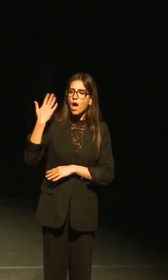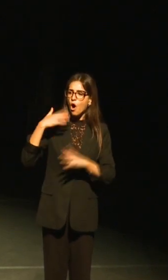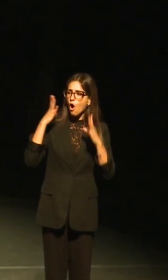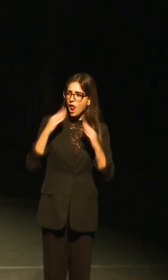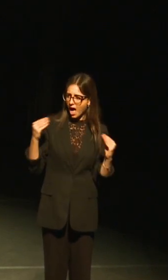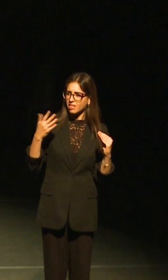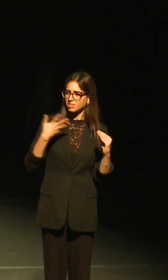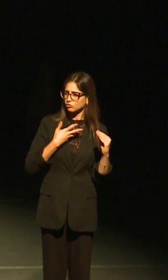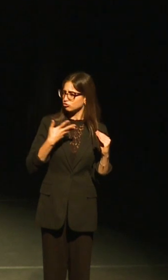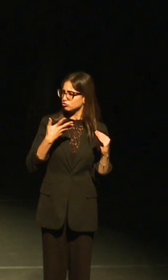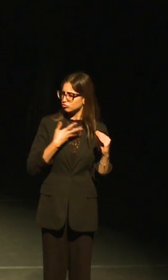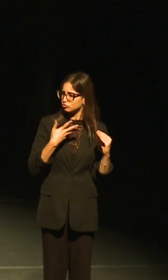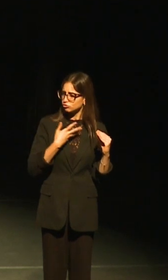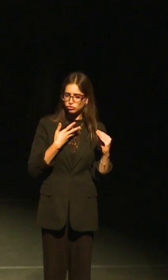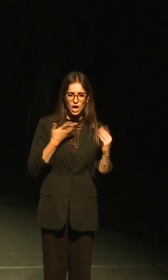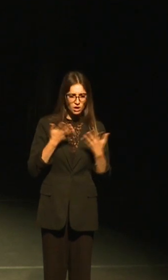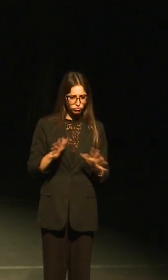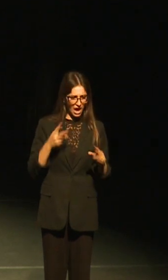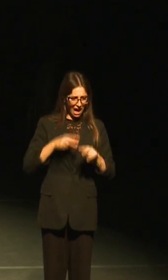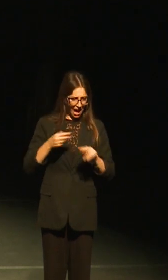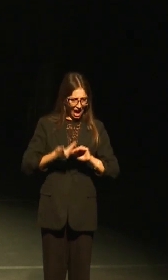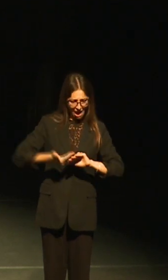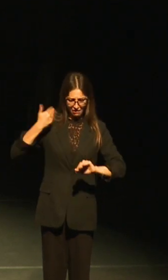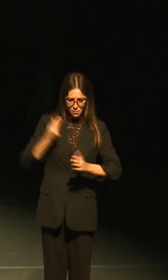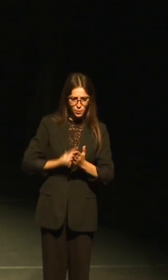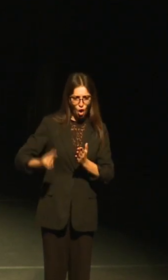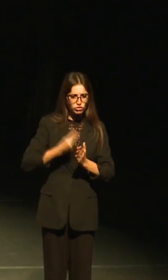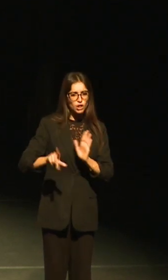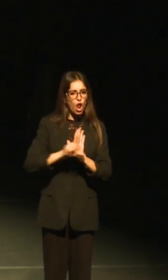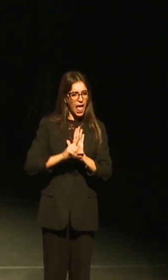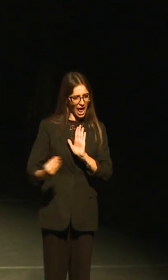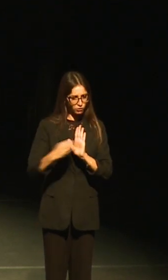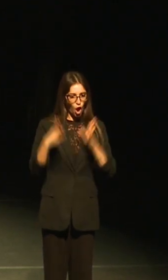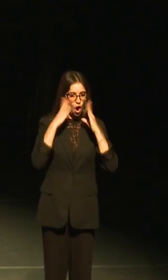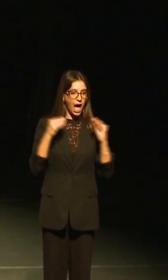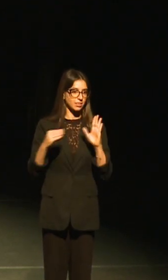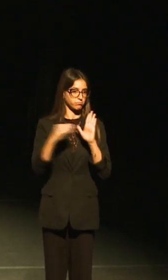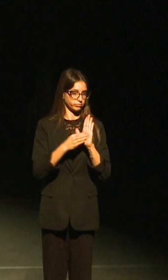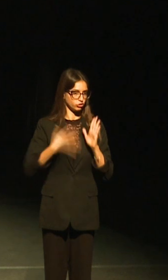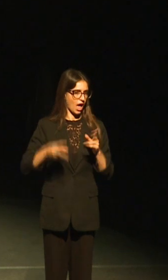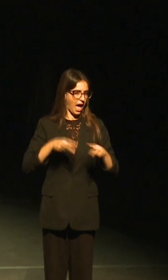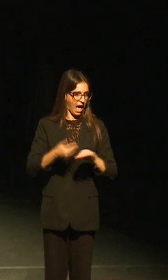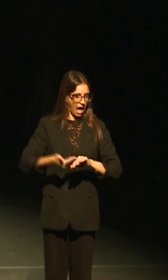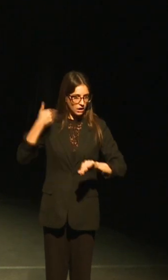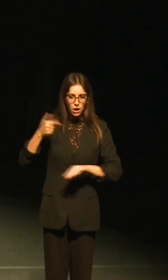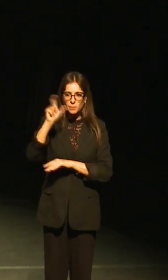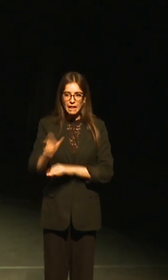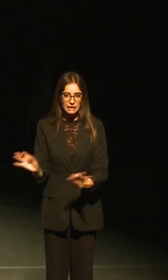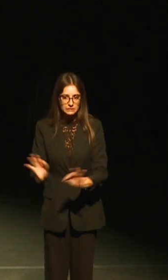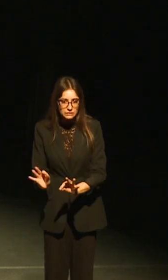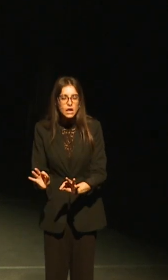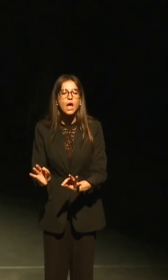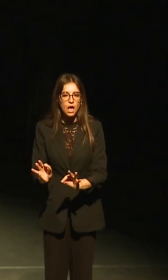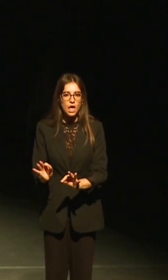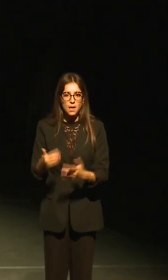ormai da da un deces Il progetto di legge il Parlamento era mandarsi le cartoline no dirsi guarda eh Sei tu